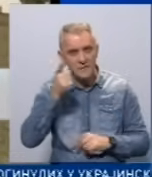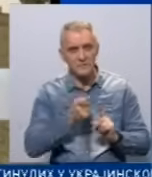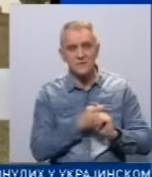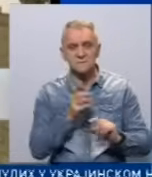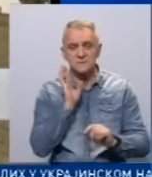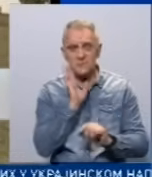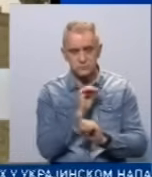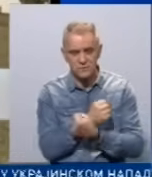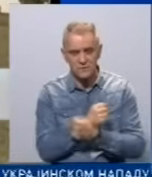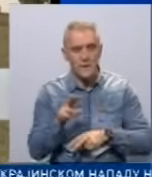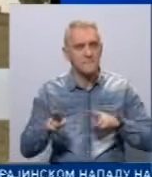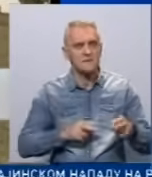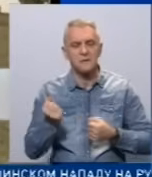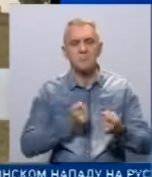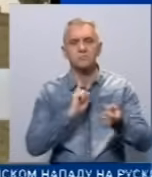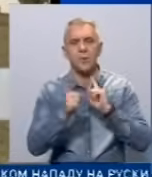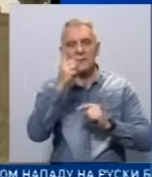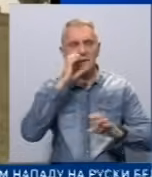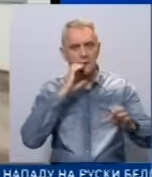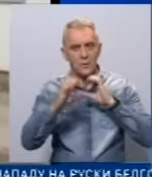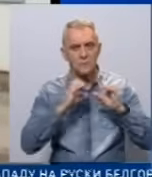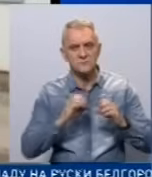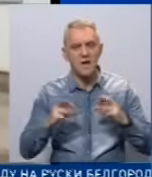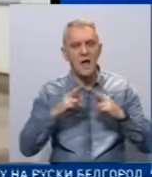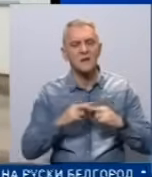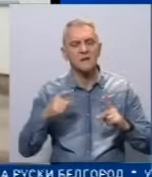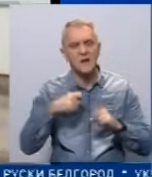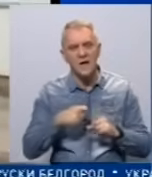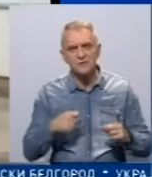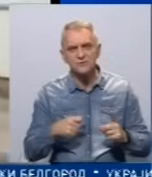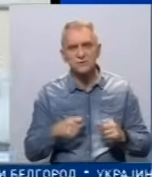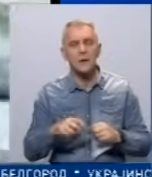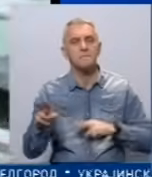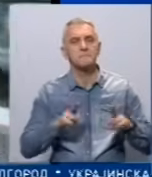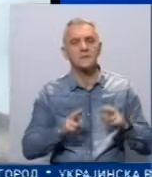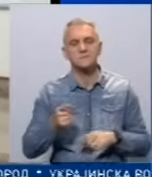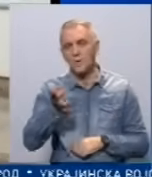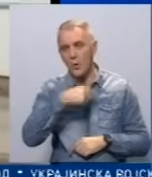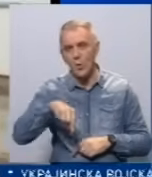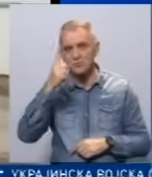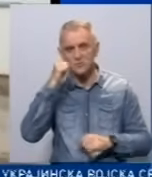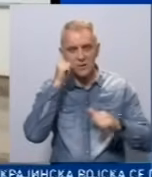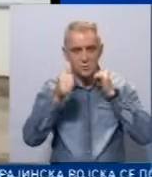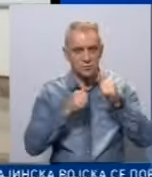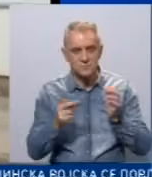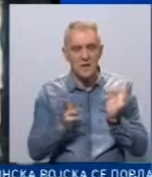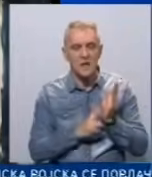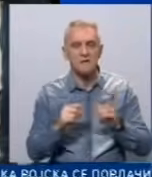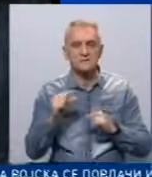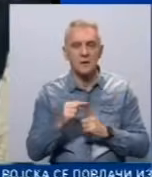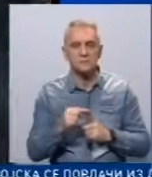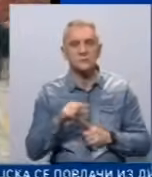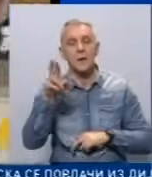Hercegovine, ministrica prometa i komunikacija Andrijana Katić, ministrica okoliša i turizma Nasiha Pozder